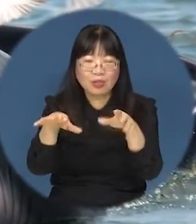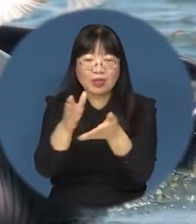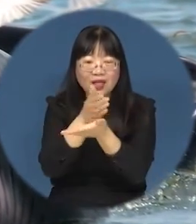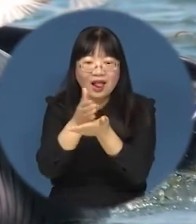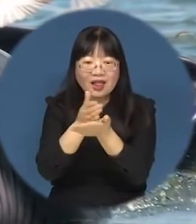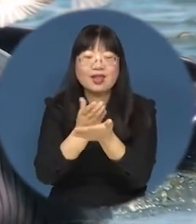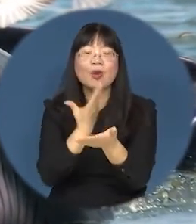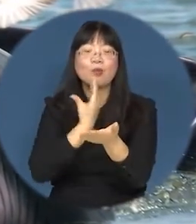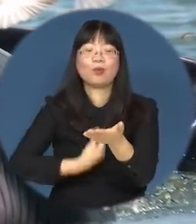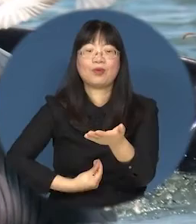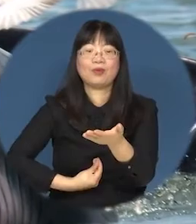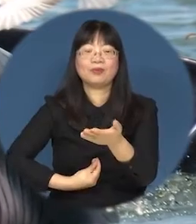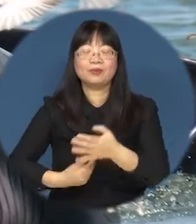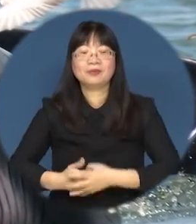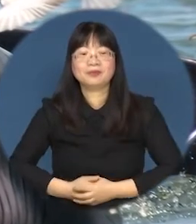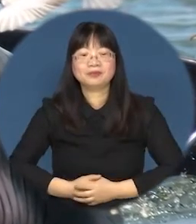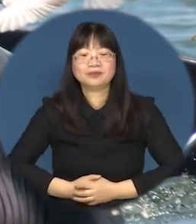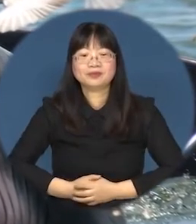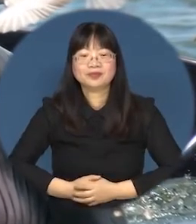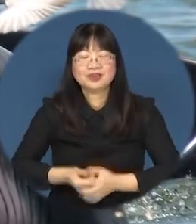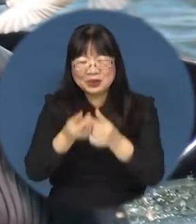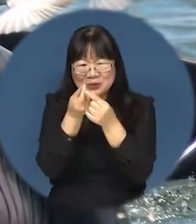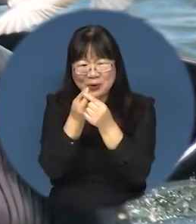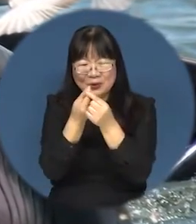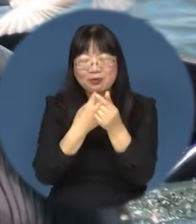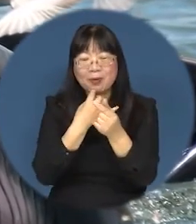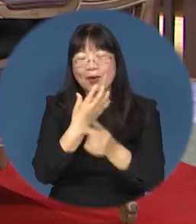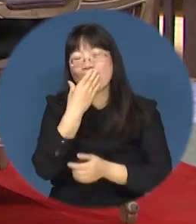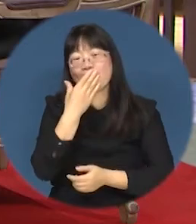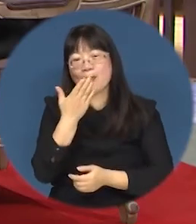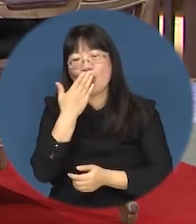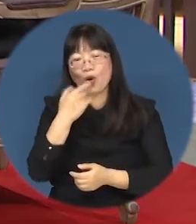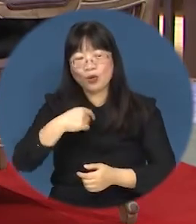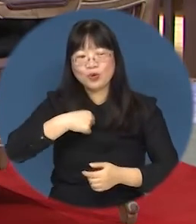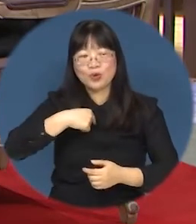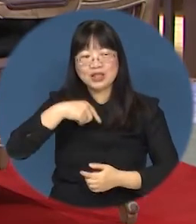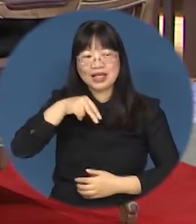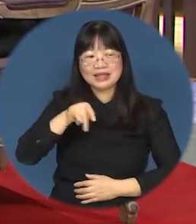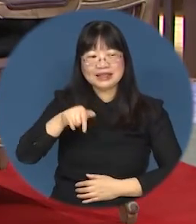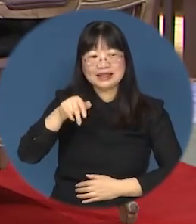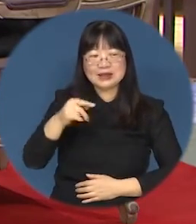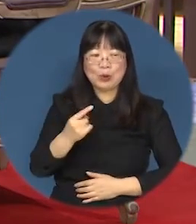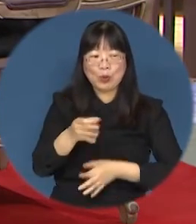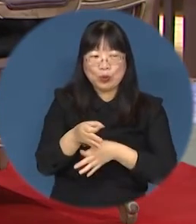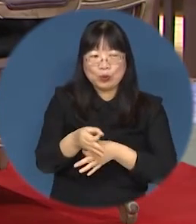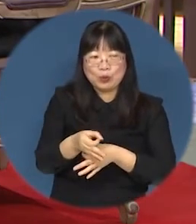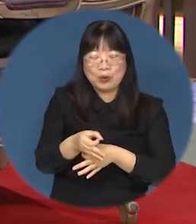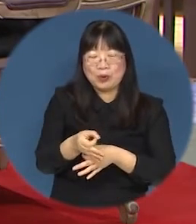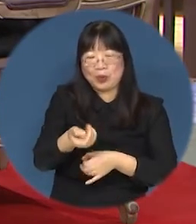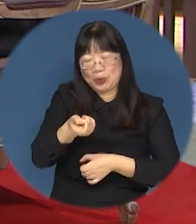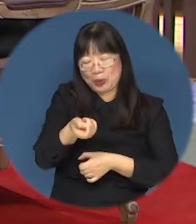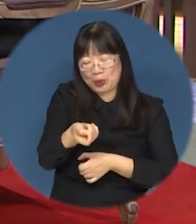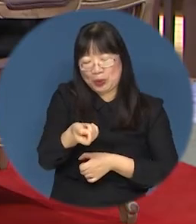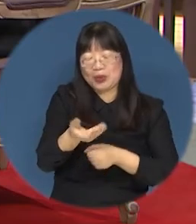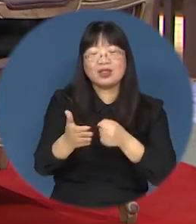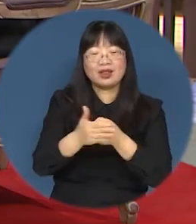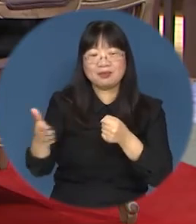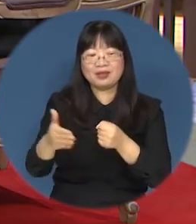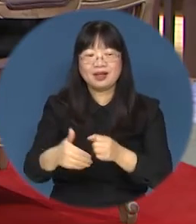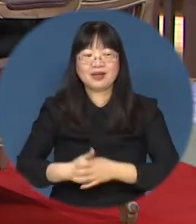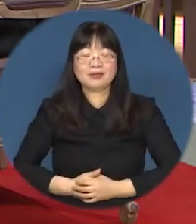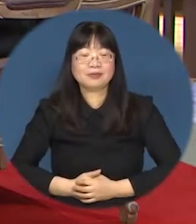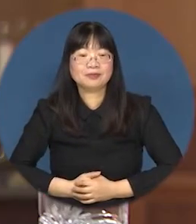거죠. 그러니까 그래서 걔들이 잔잔한 것만 먹는 이유가 그렇군요. 그겁니다. 예. 식도가 작아서 예. 이게 크지 않습니다.